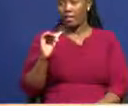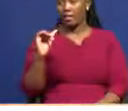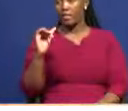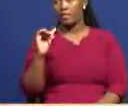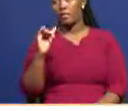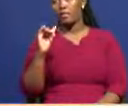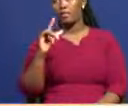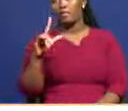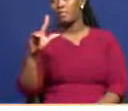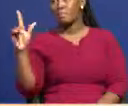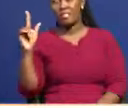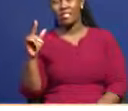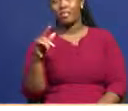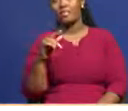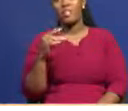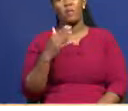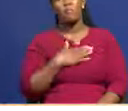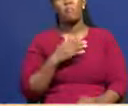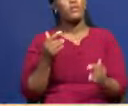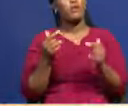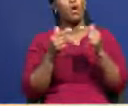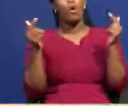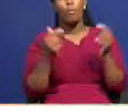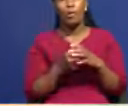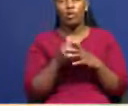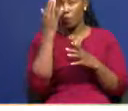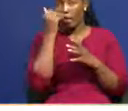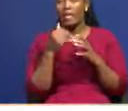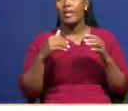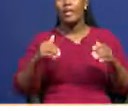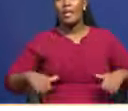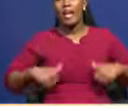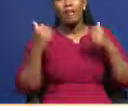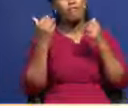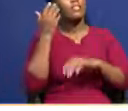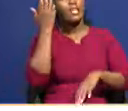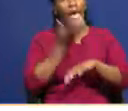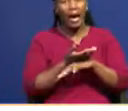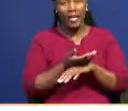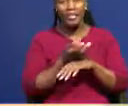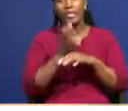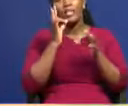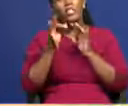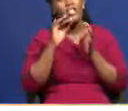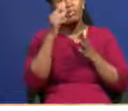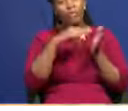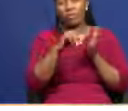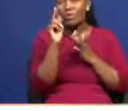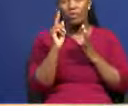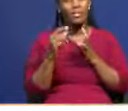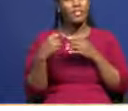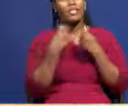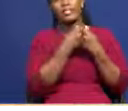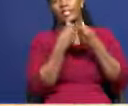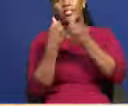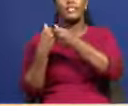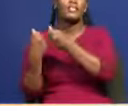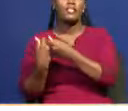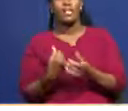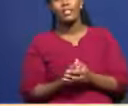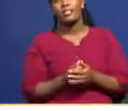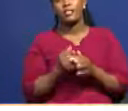mimi kwangu naona wasipitishe kwa maana maisha ni ngumu. Sasa wakipitisha ndio tunaenda kuzama. Kama tayari tumezama,